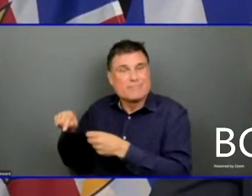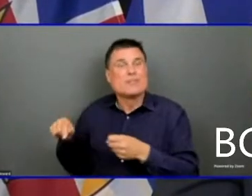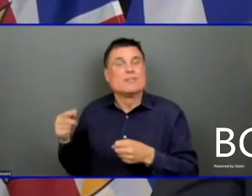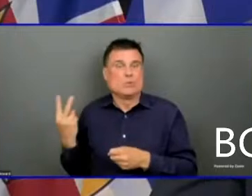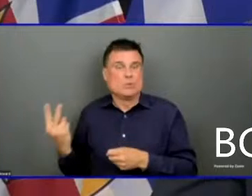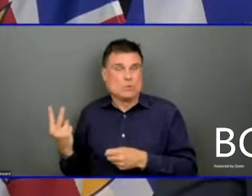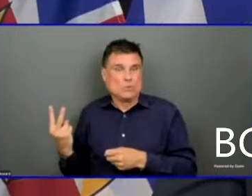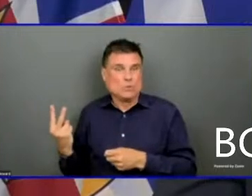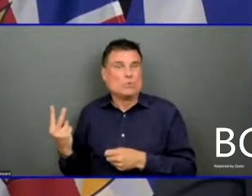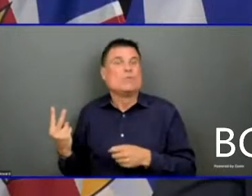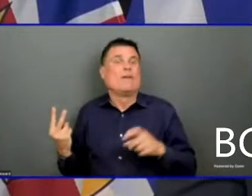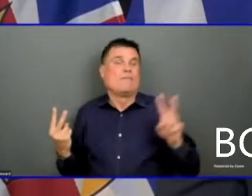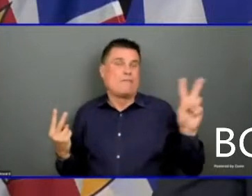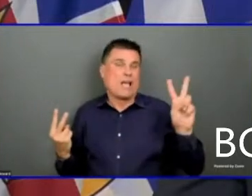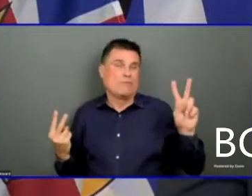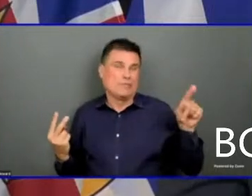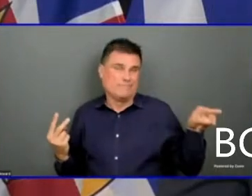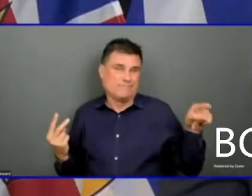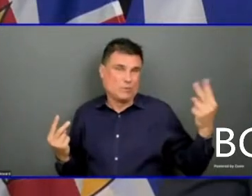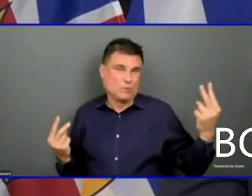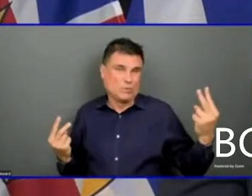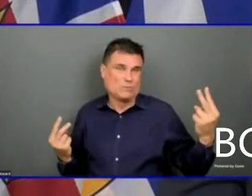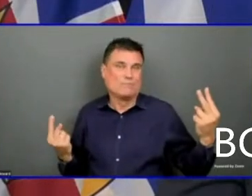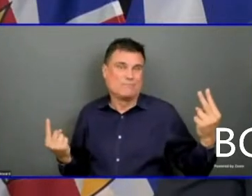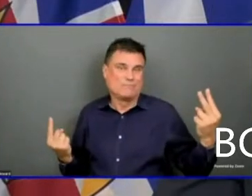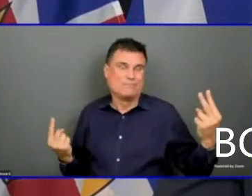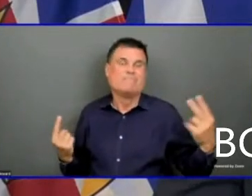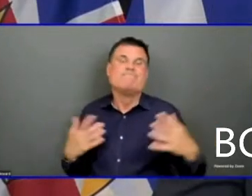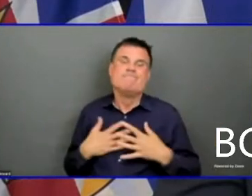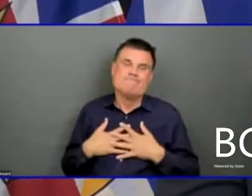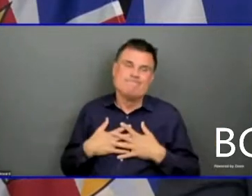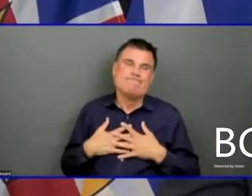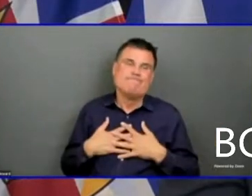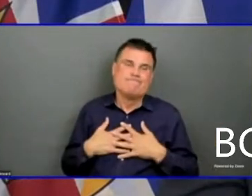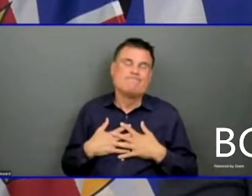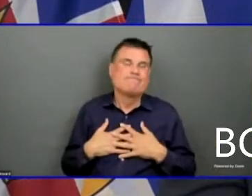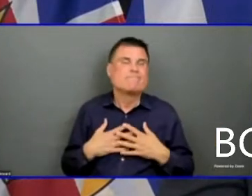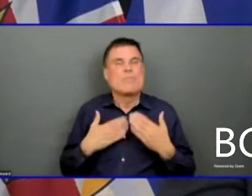4位生命的家庭和亲属表示诚挚的哀悼。